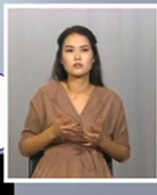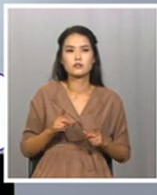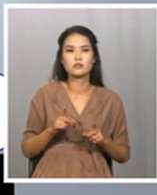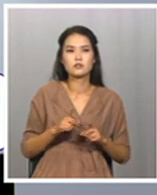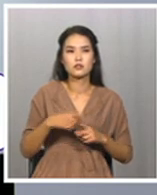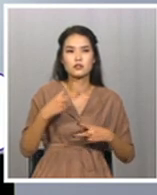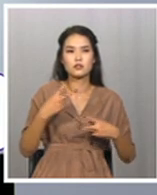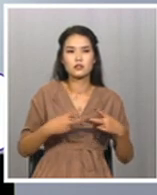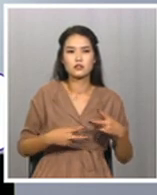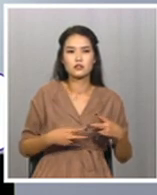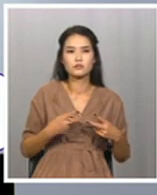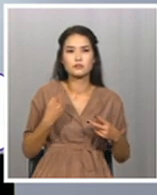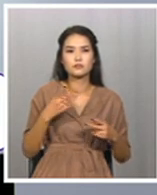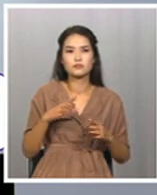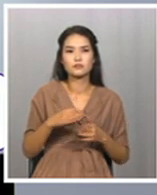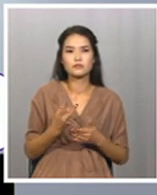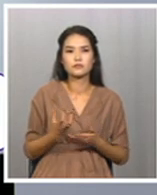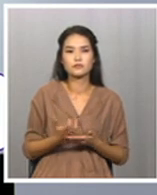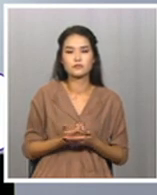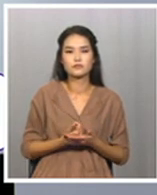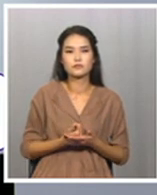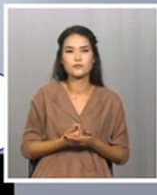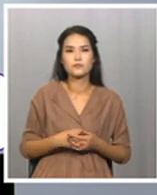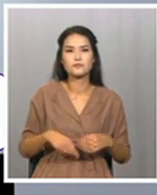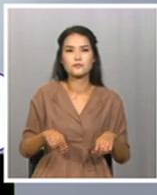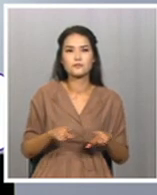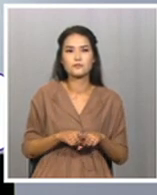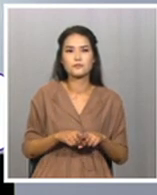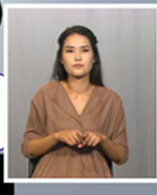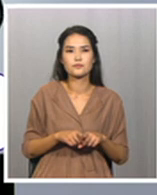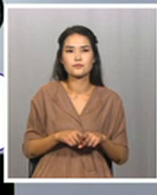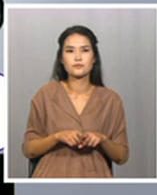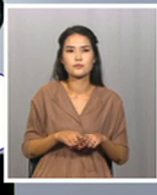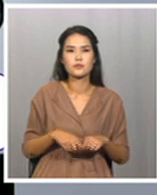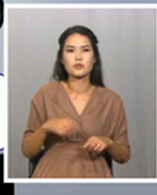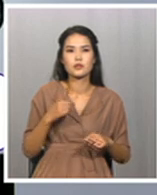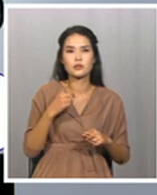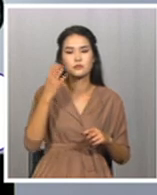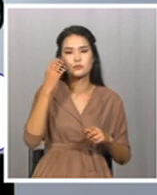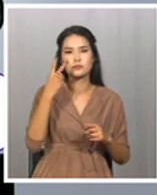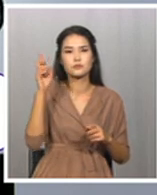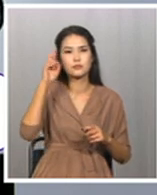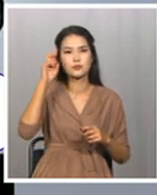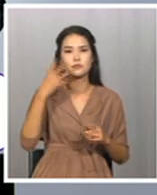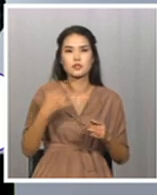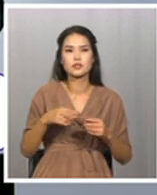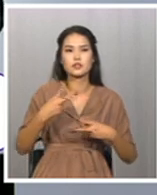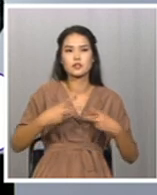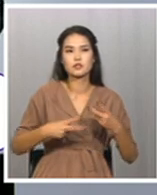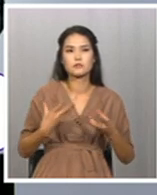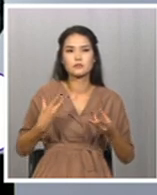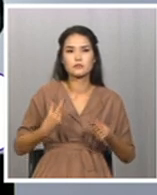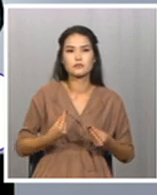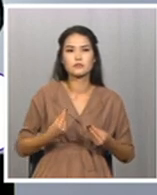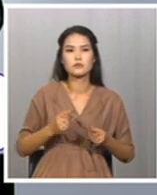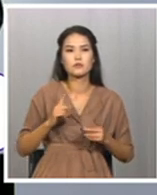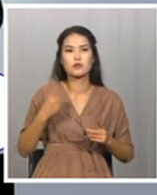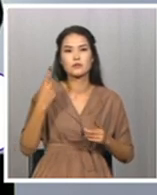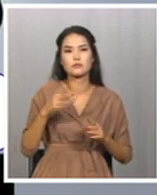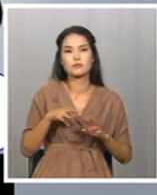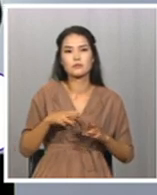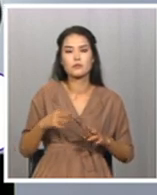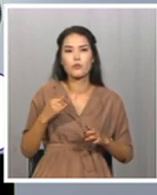салыстыру біршама қиындық келтіреді. Және біз мемлекеттерді салыстырған кезімізде олардың тек бір